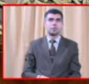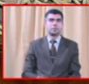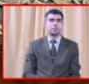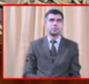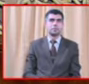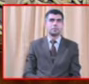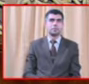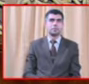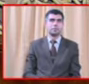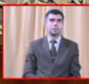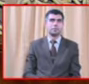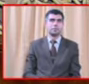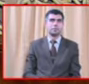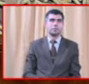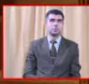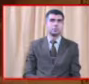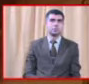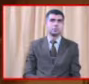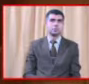تفضل تنشوف